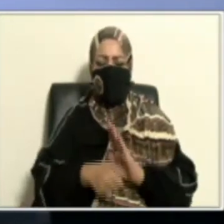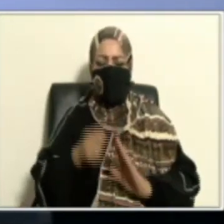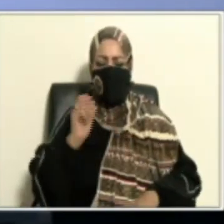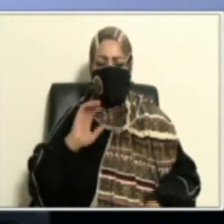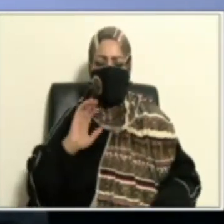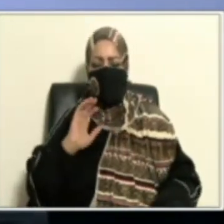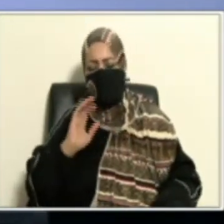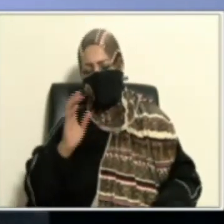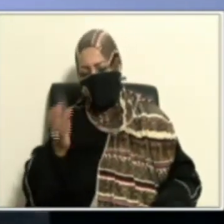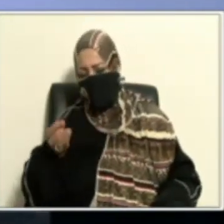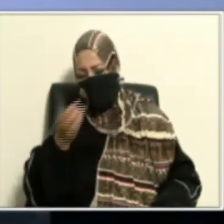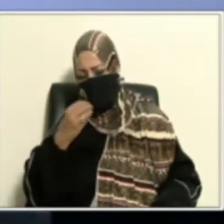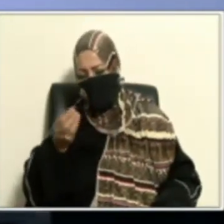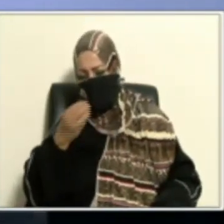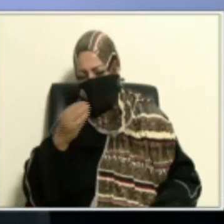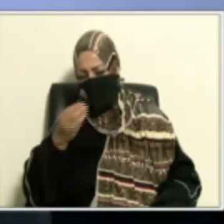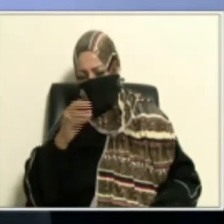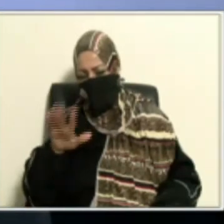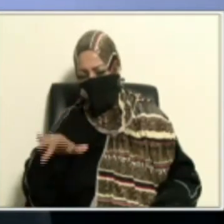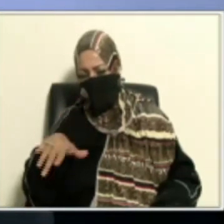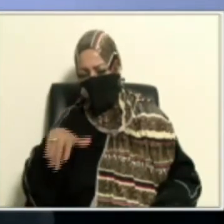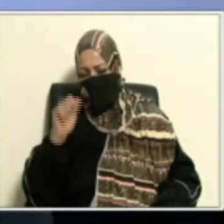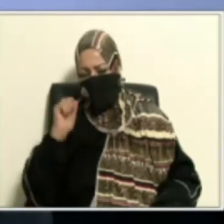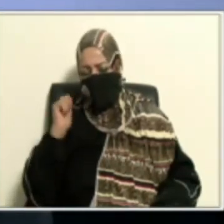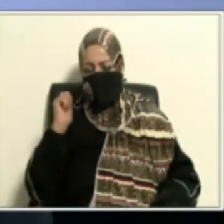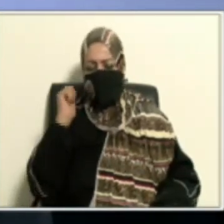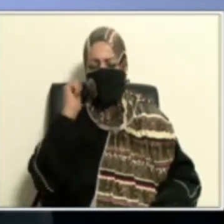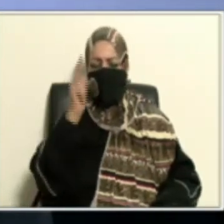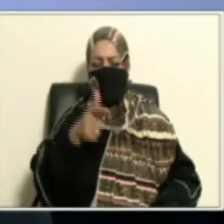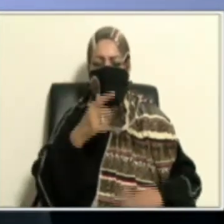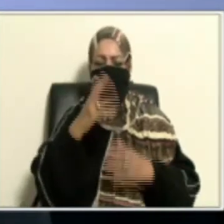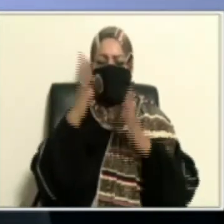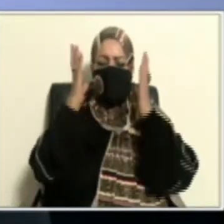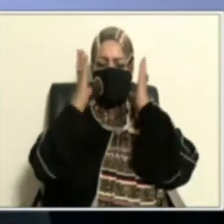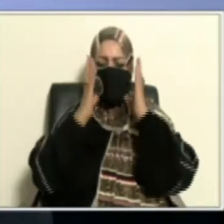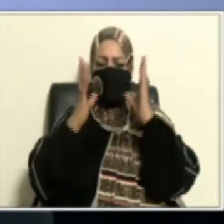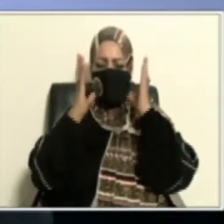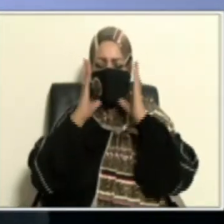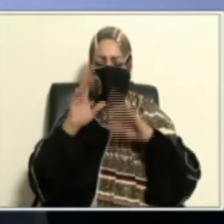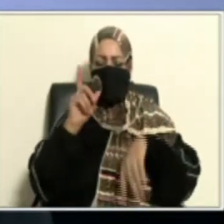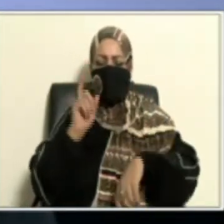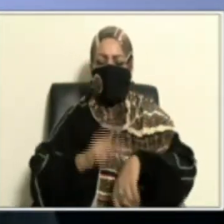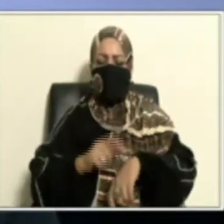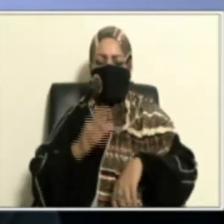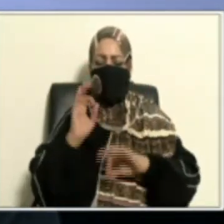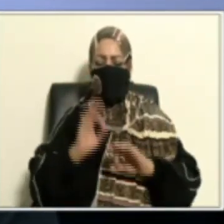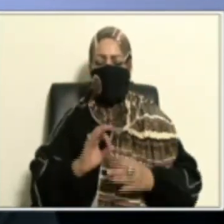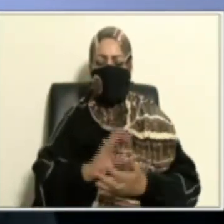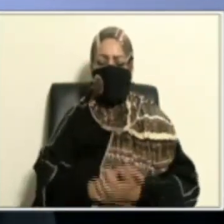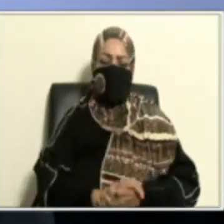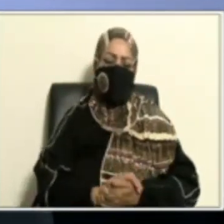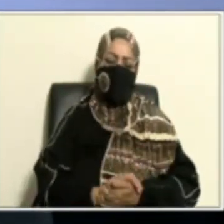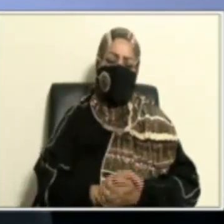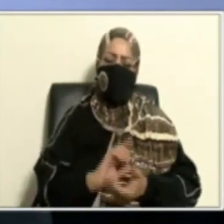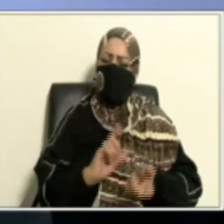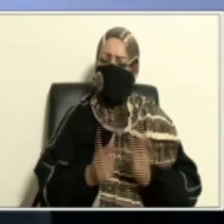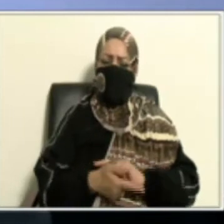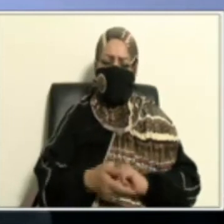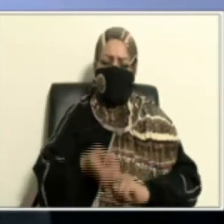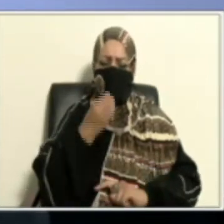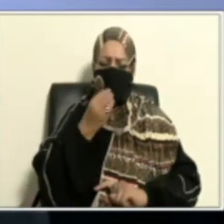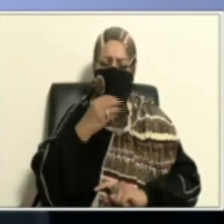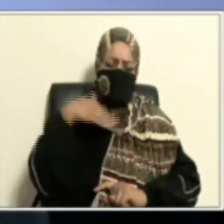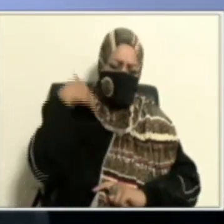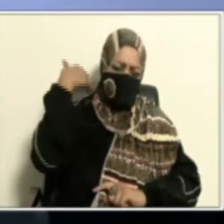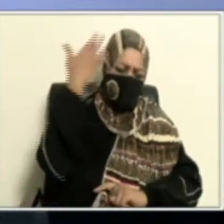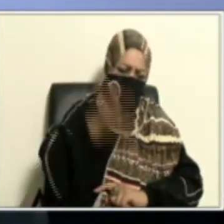ولو عكس لا حرج، واحد صلى قبل ما يأكل ما فيش باس، واحد كليه وبعدين صلى، هذا هو